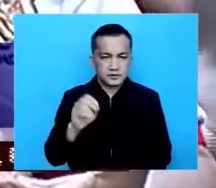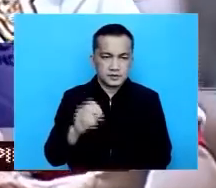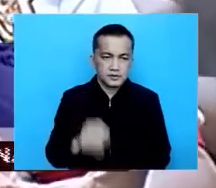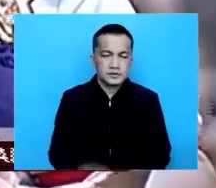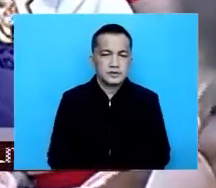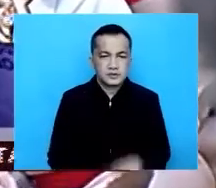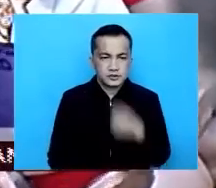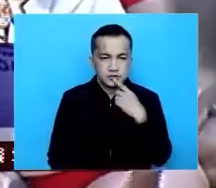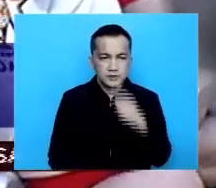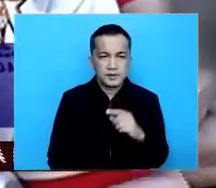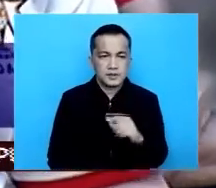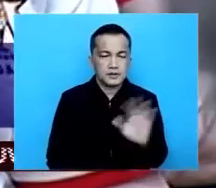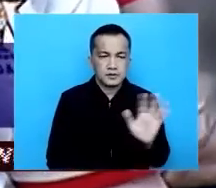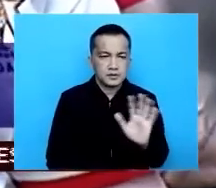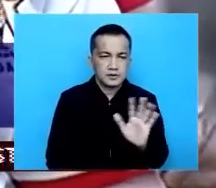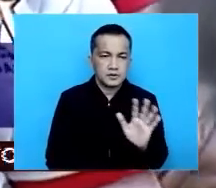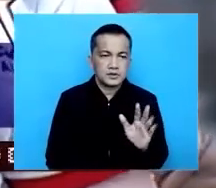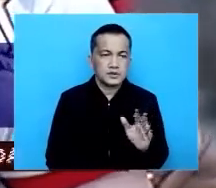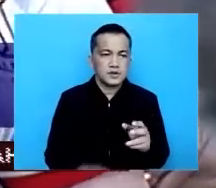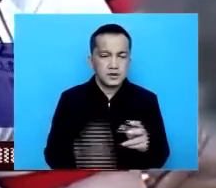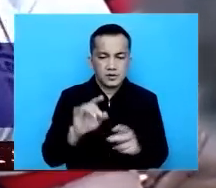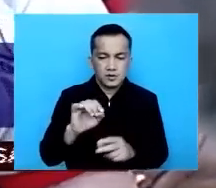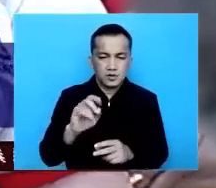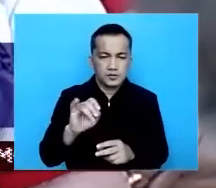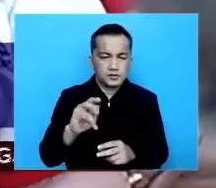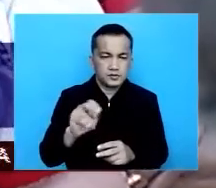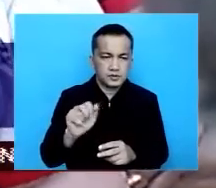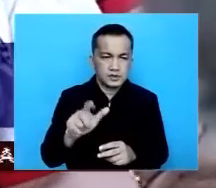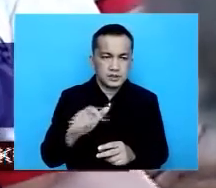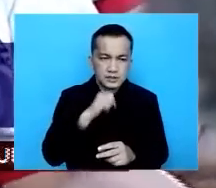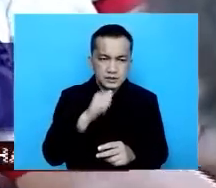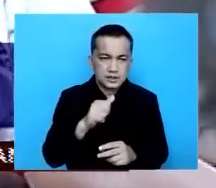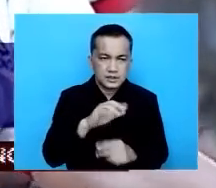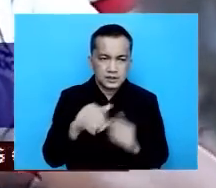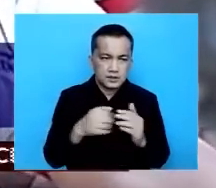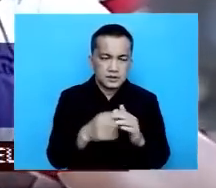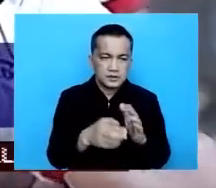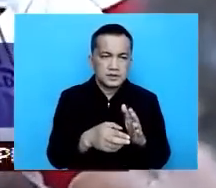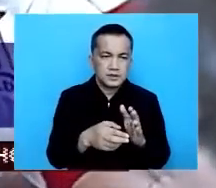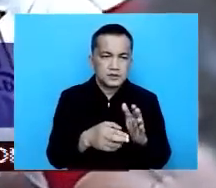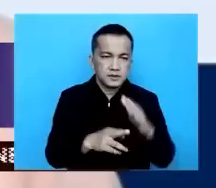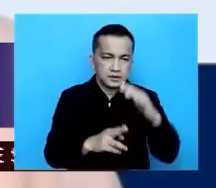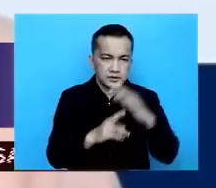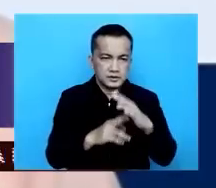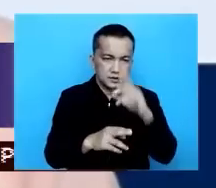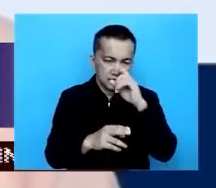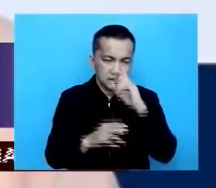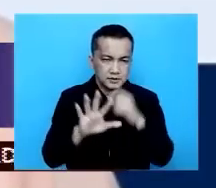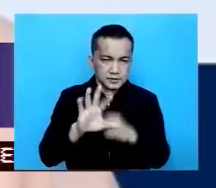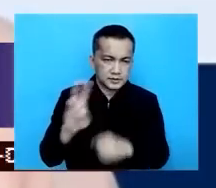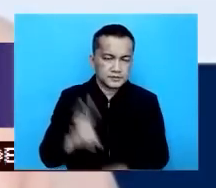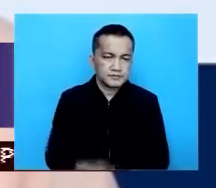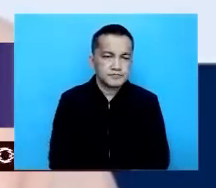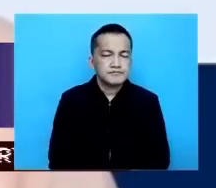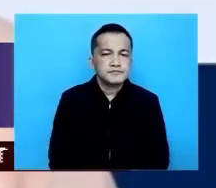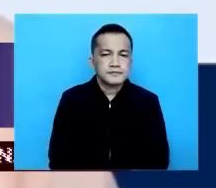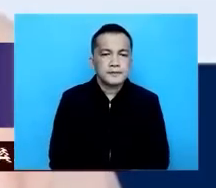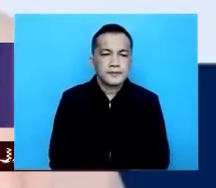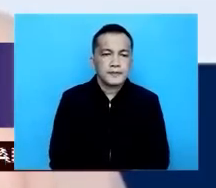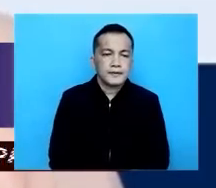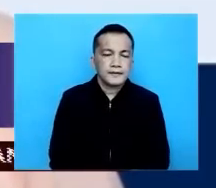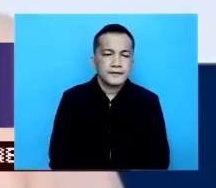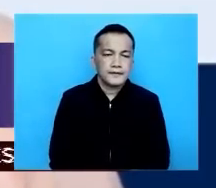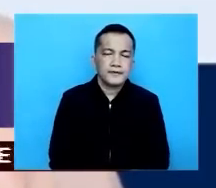niya, optional lang naman ang early retirement at hindi lahat ay magre-retiro sa edad na 56 years old. Kailangan bigyan nila kami ng